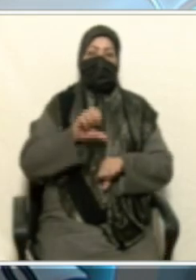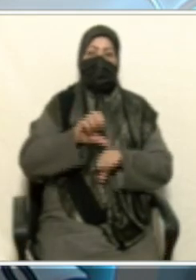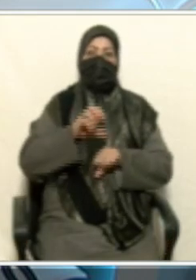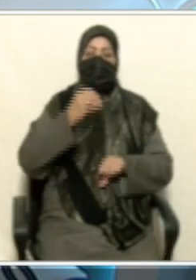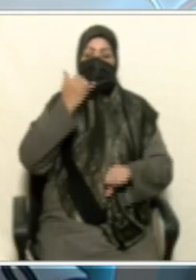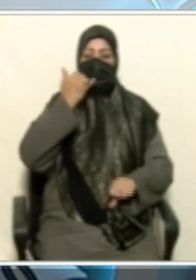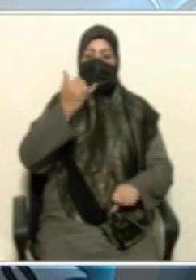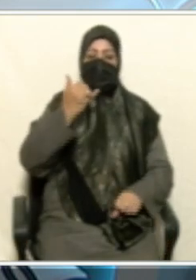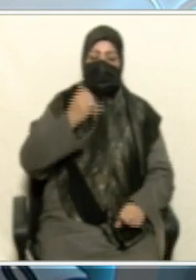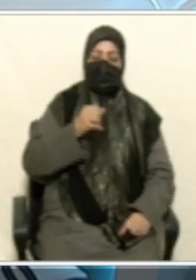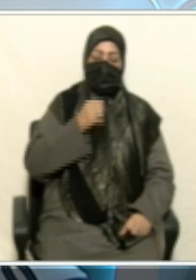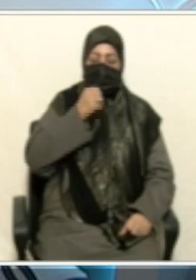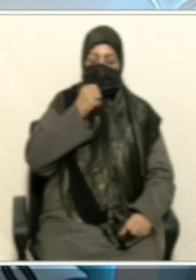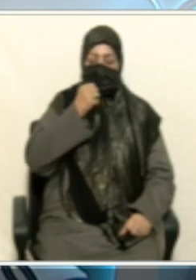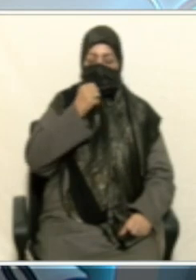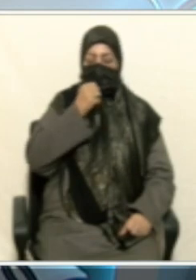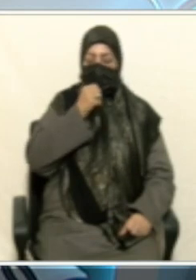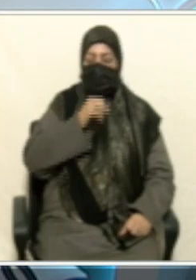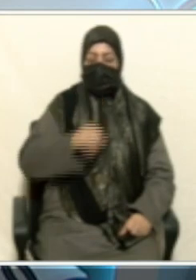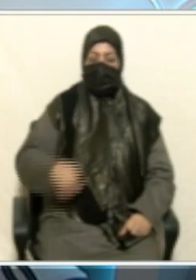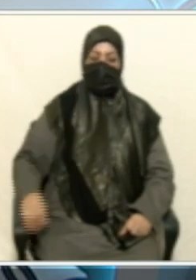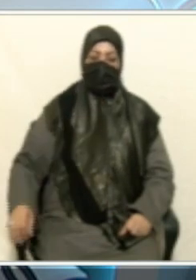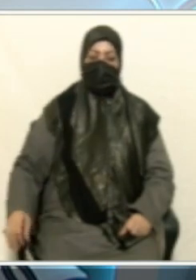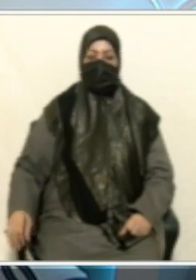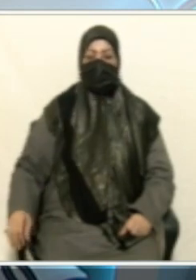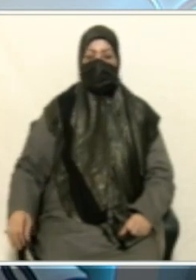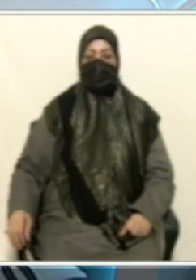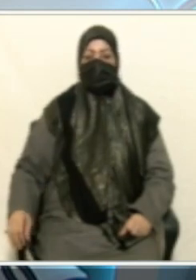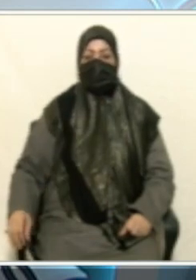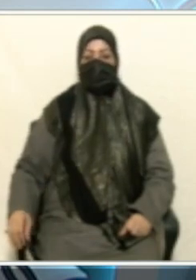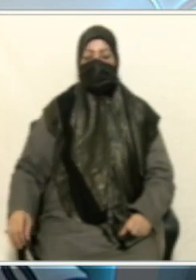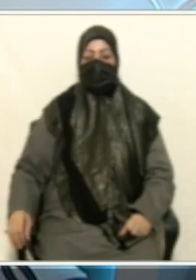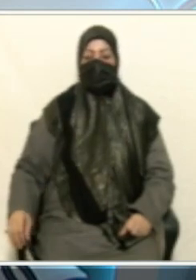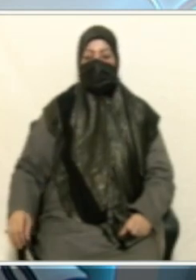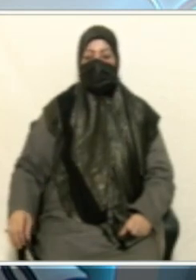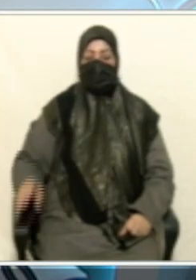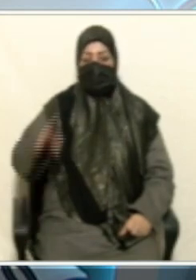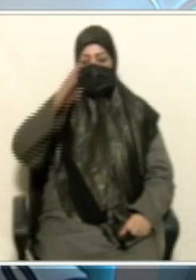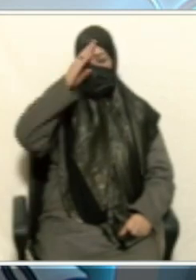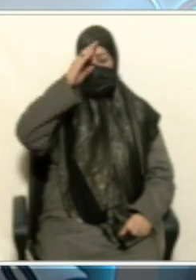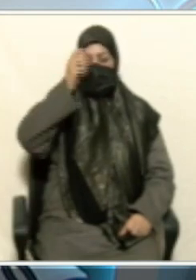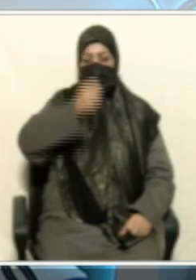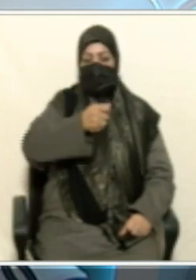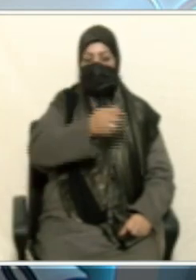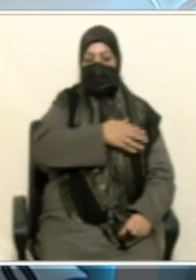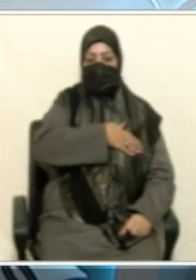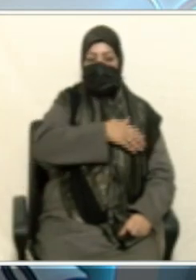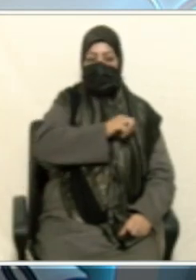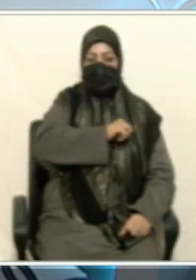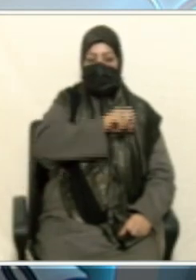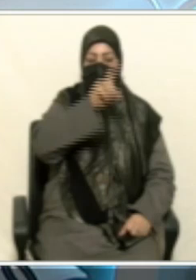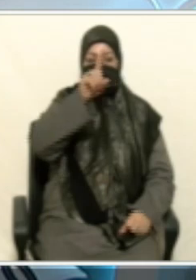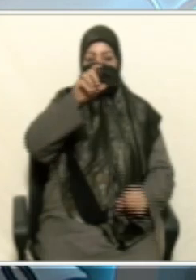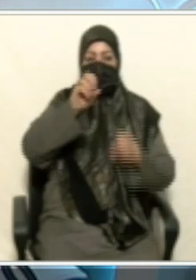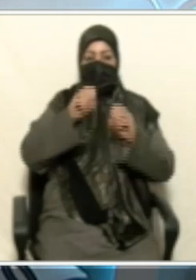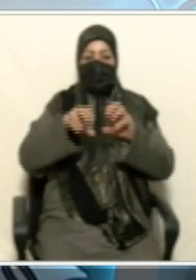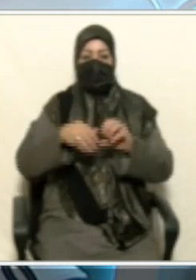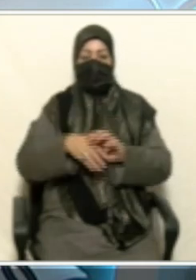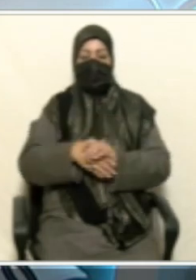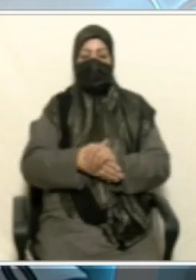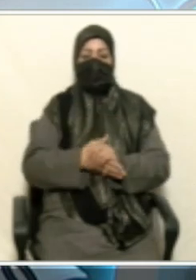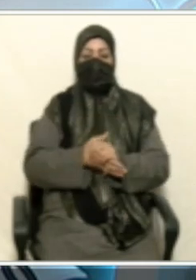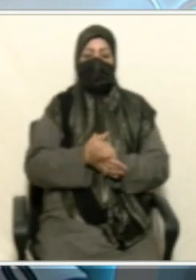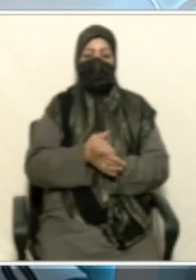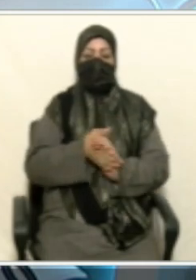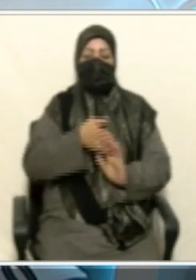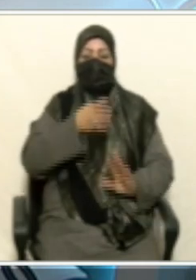أخ عبد الكريم. أهلا السلام عليكم. وعليكم السلام ورحمة الله. يا شيخ. نعم يا شيخ. نعم.